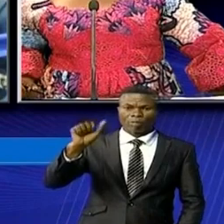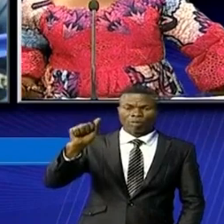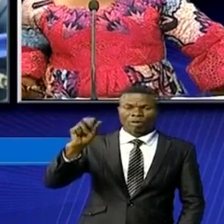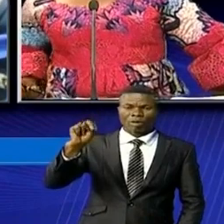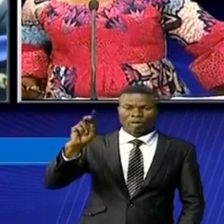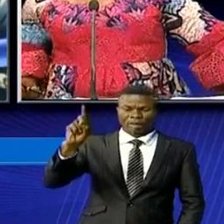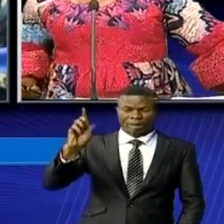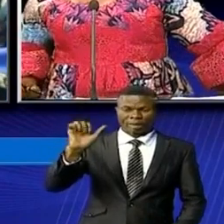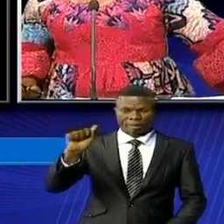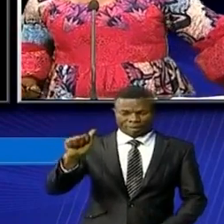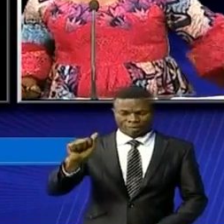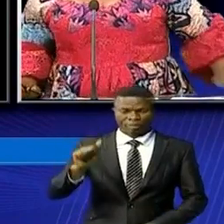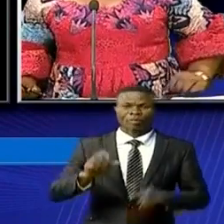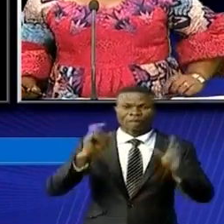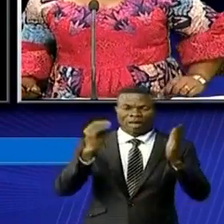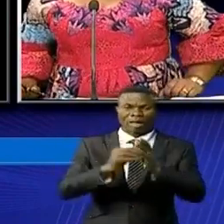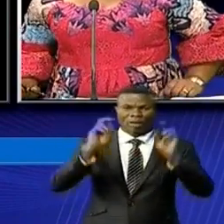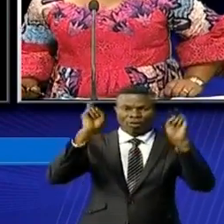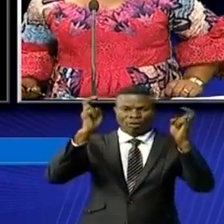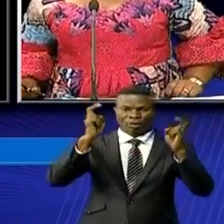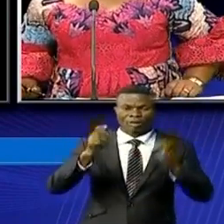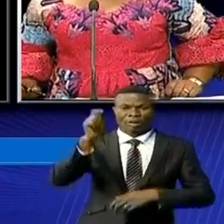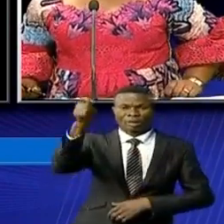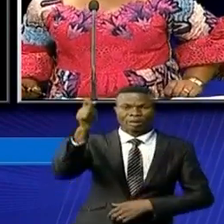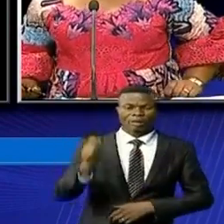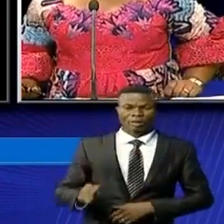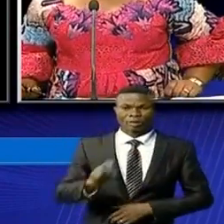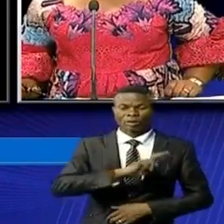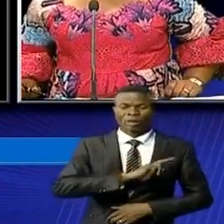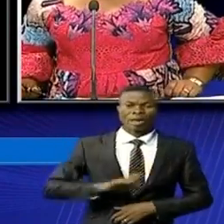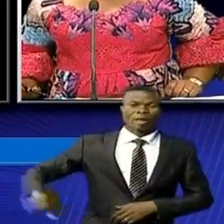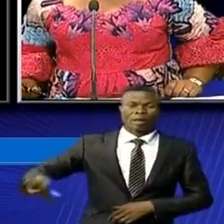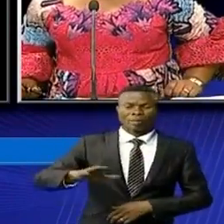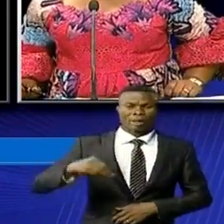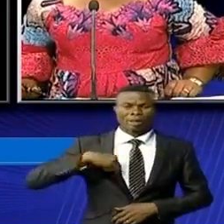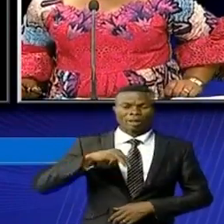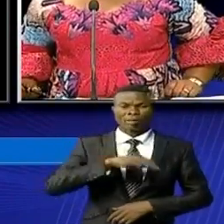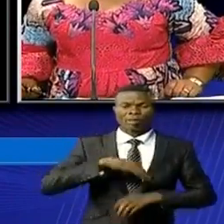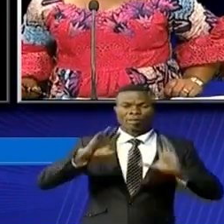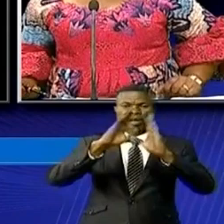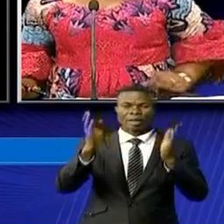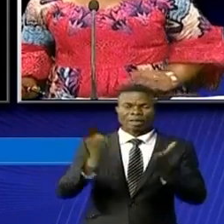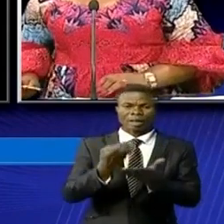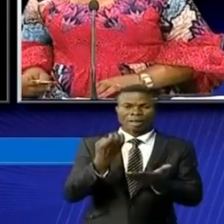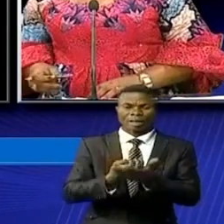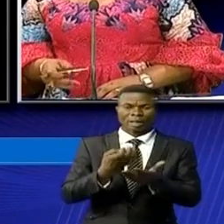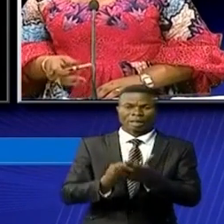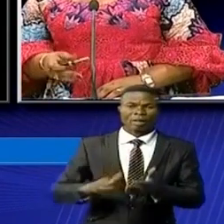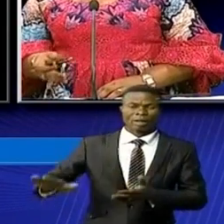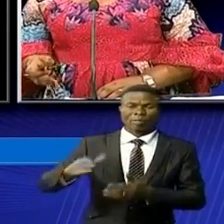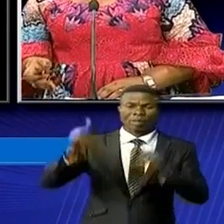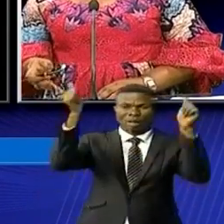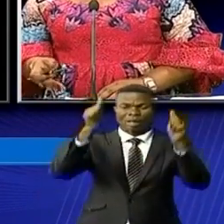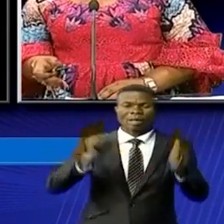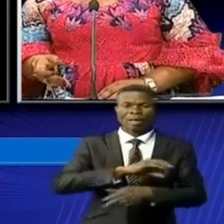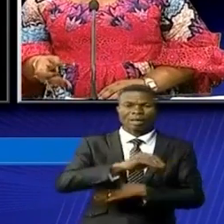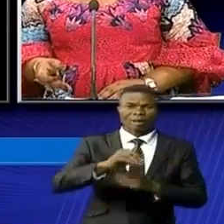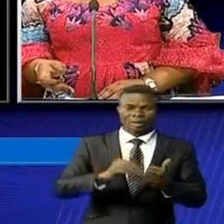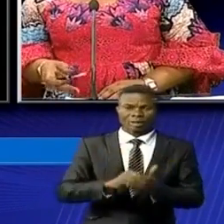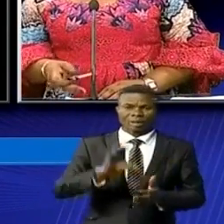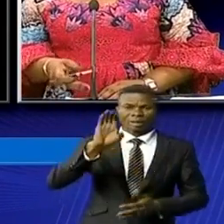journal au sommaire également les forces armées des pays membres de la communauté économique des états d'afrique centrale ceeac